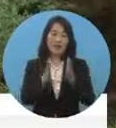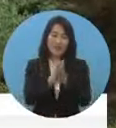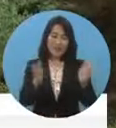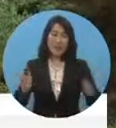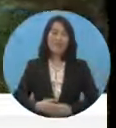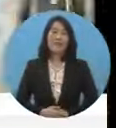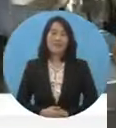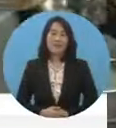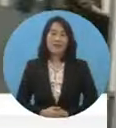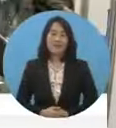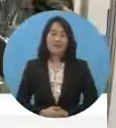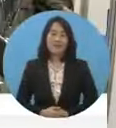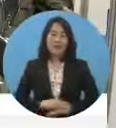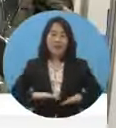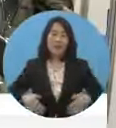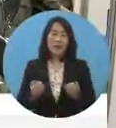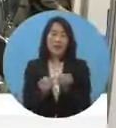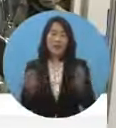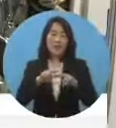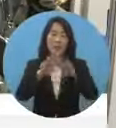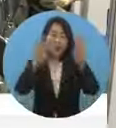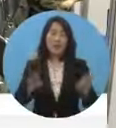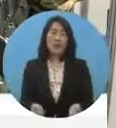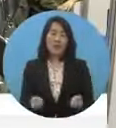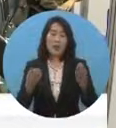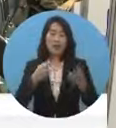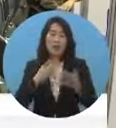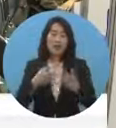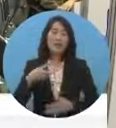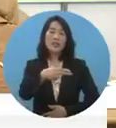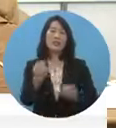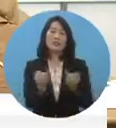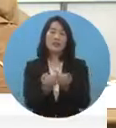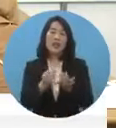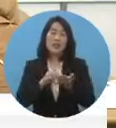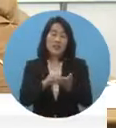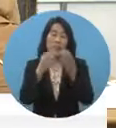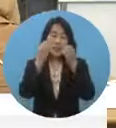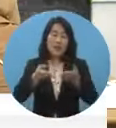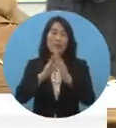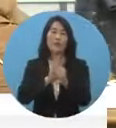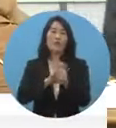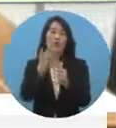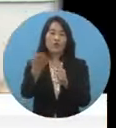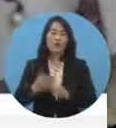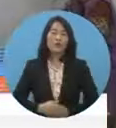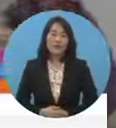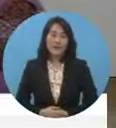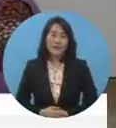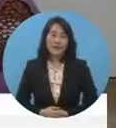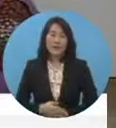시작됐습니다 전남 여성 일자리 박람회가 경력단절 여성의 취업과 창업을 지원합니다